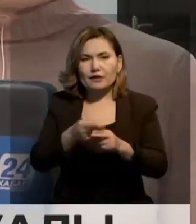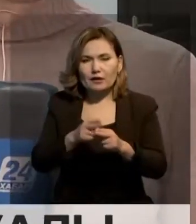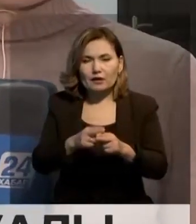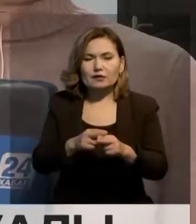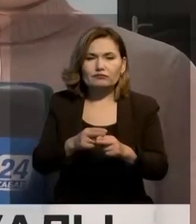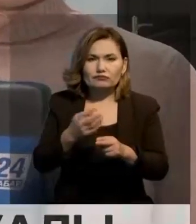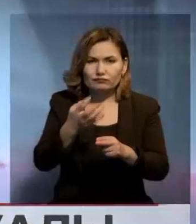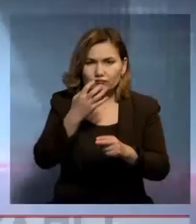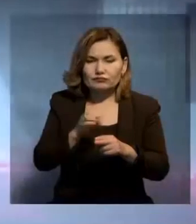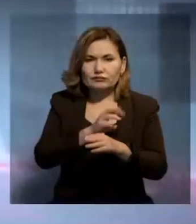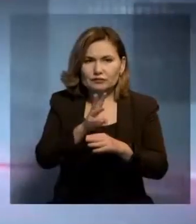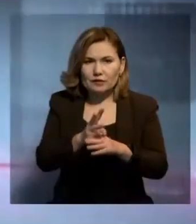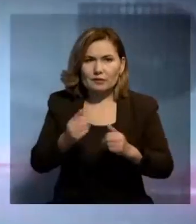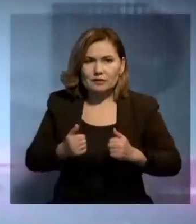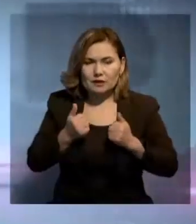осындай екен.